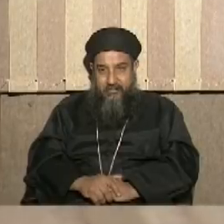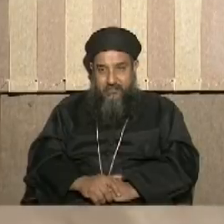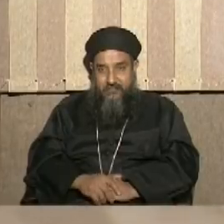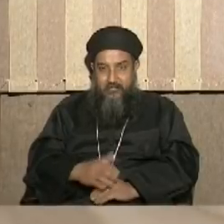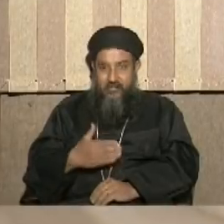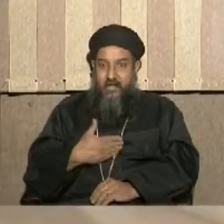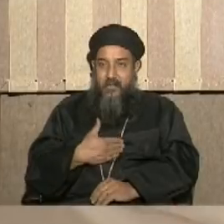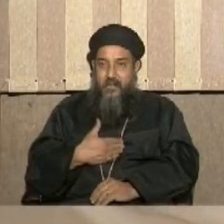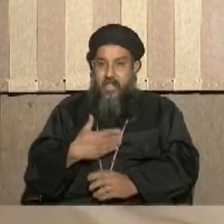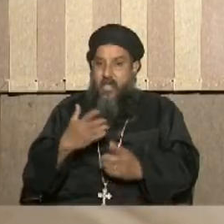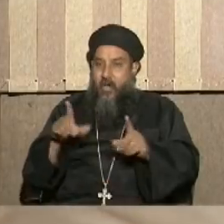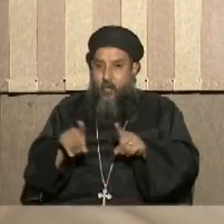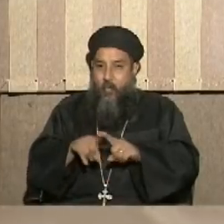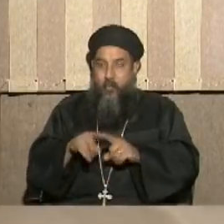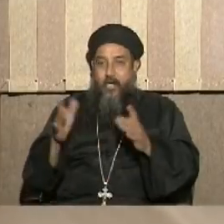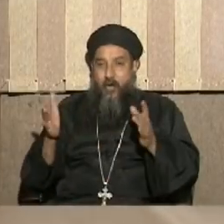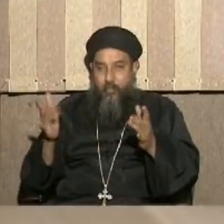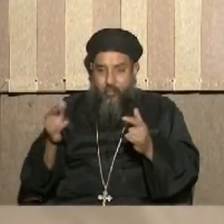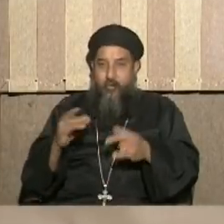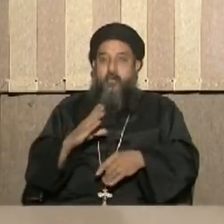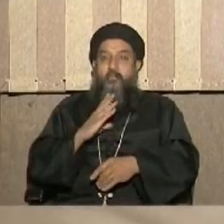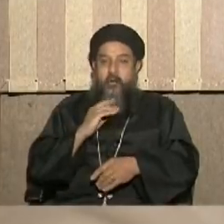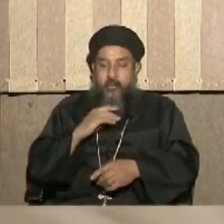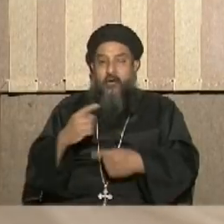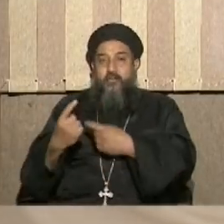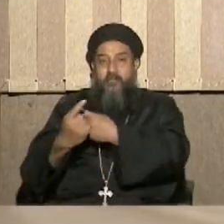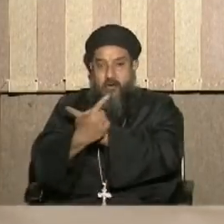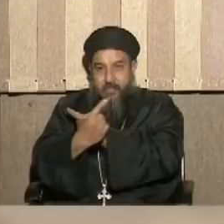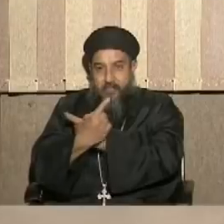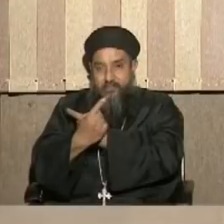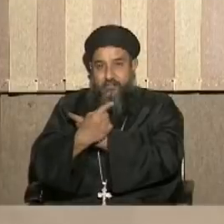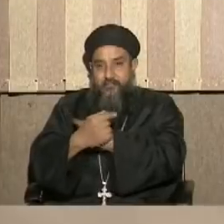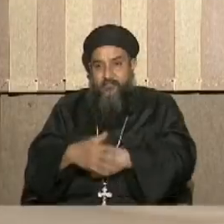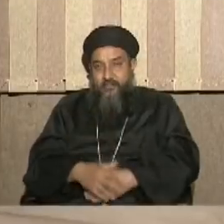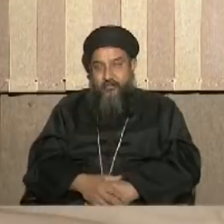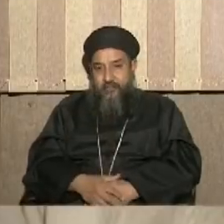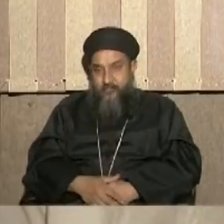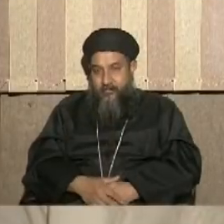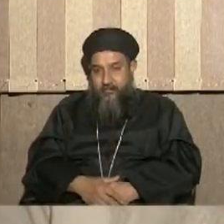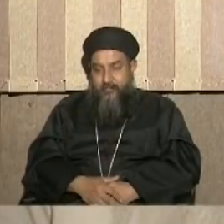سبتني ده اخويا وابويا ومرشدي.